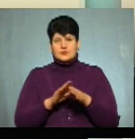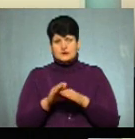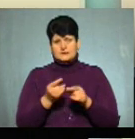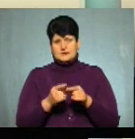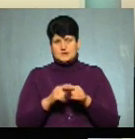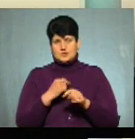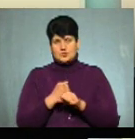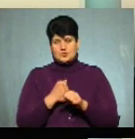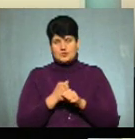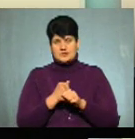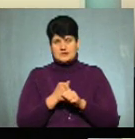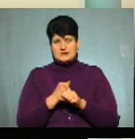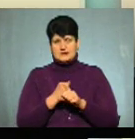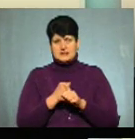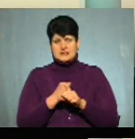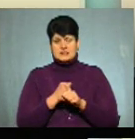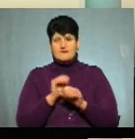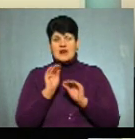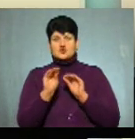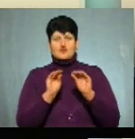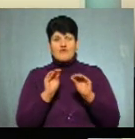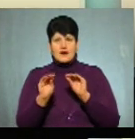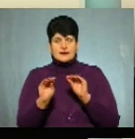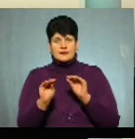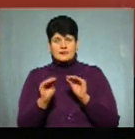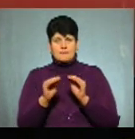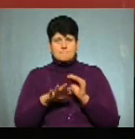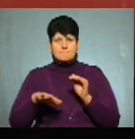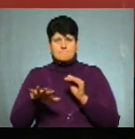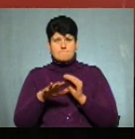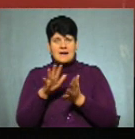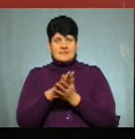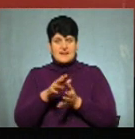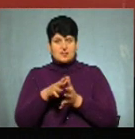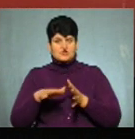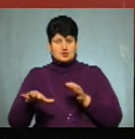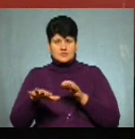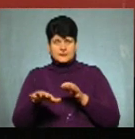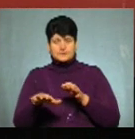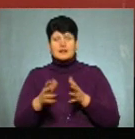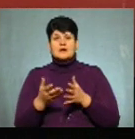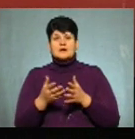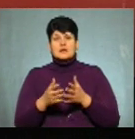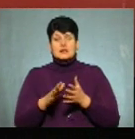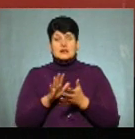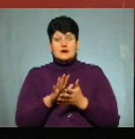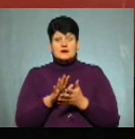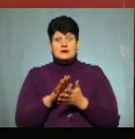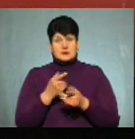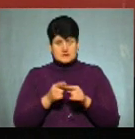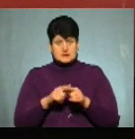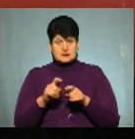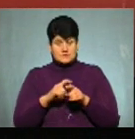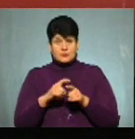з влаштування контейнерних майданчиків. Тобто заварювання сміттєпроводів має обов'язково відбутися